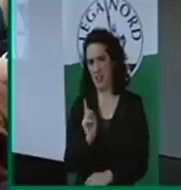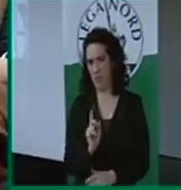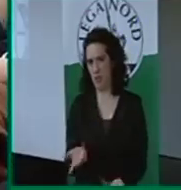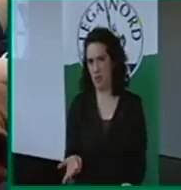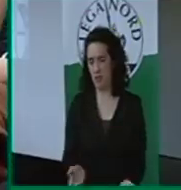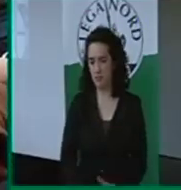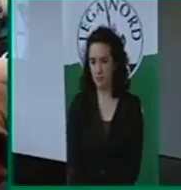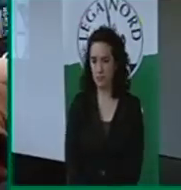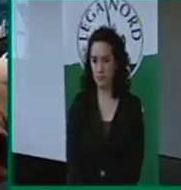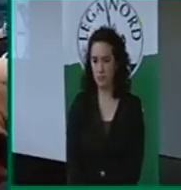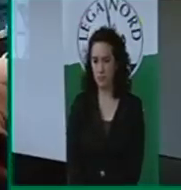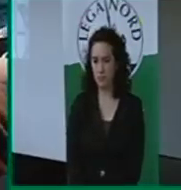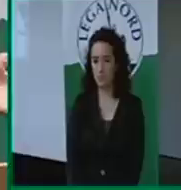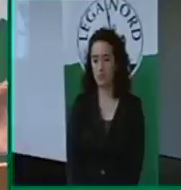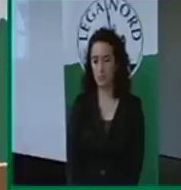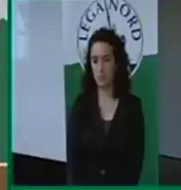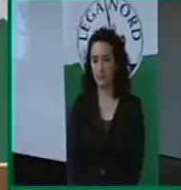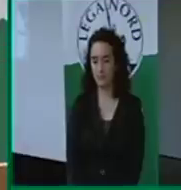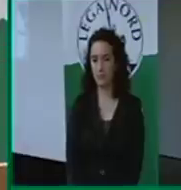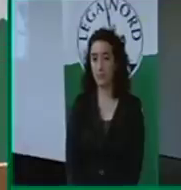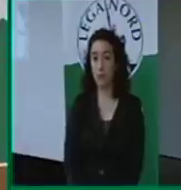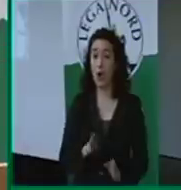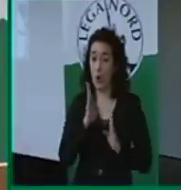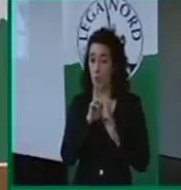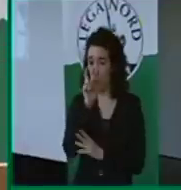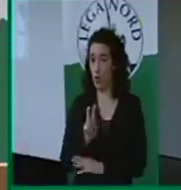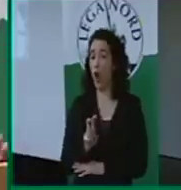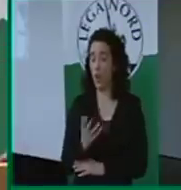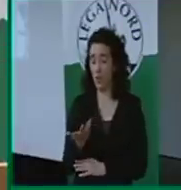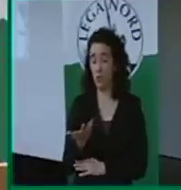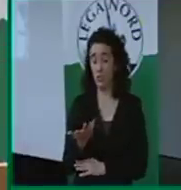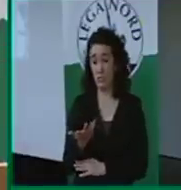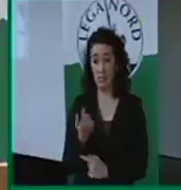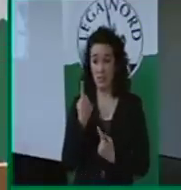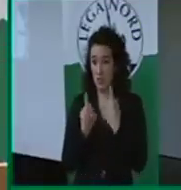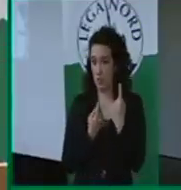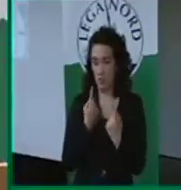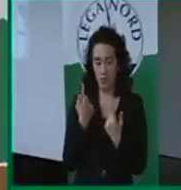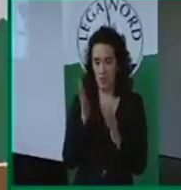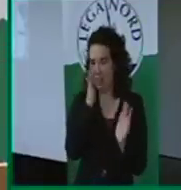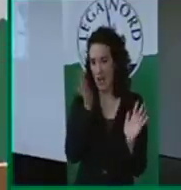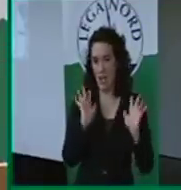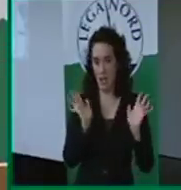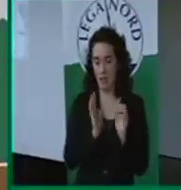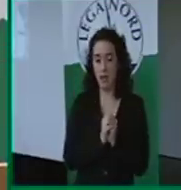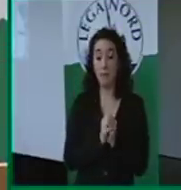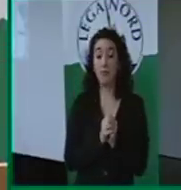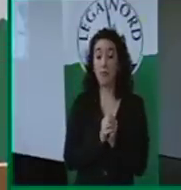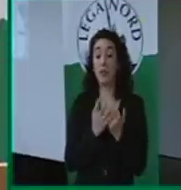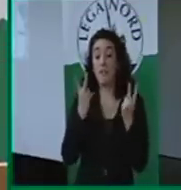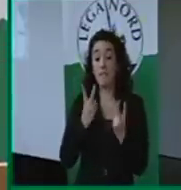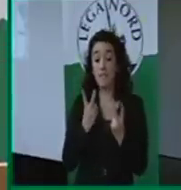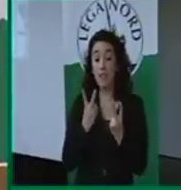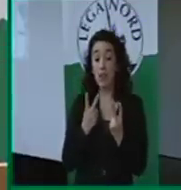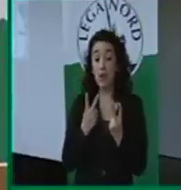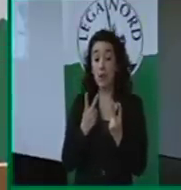Allora ma è assurda perché oggettivamente la storia stessa nega che questo